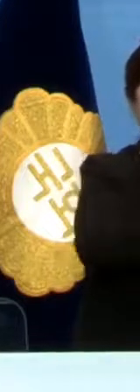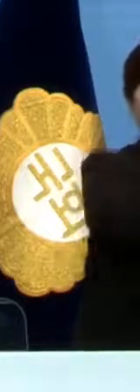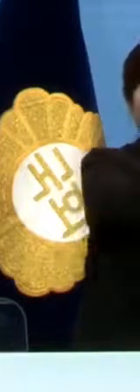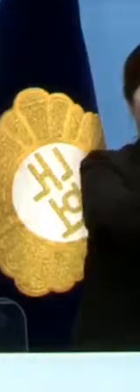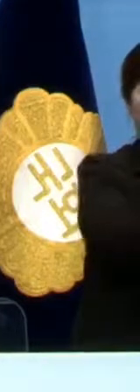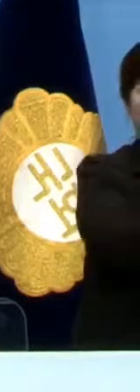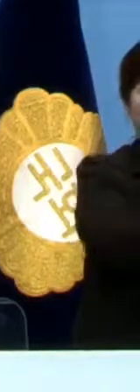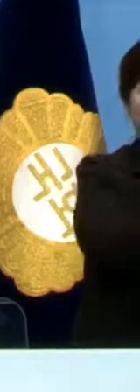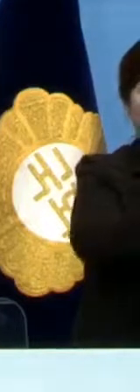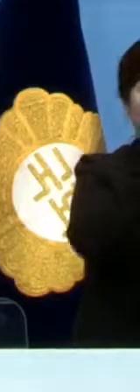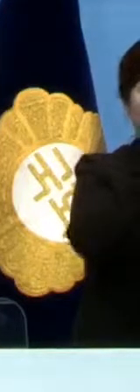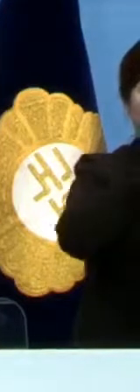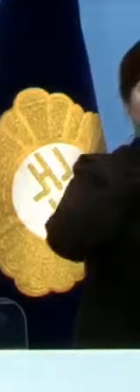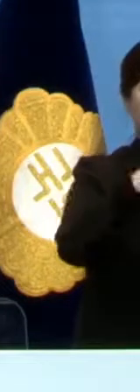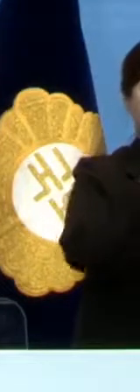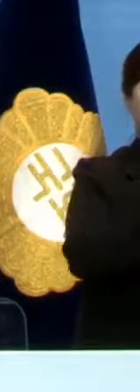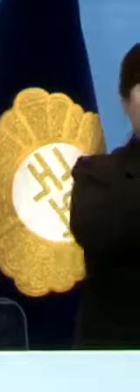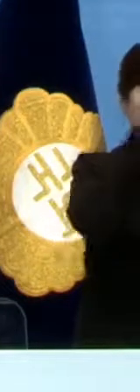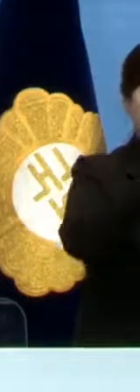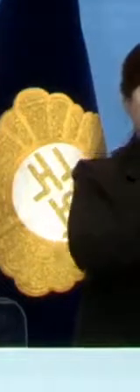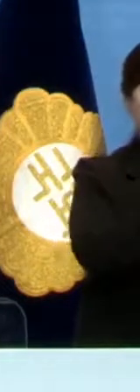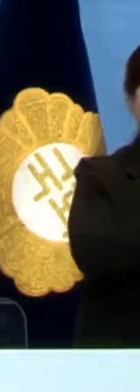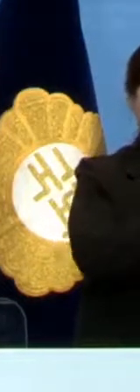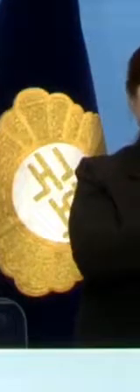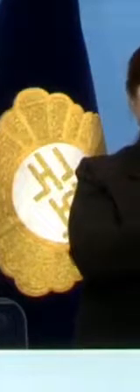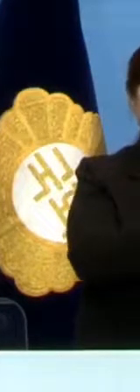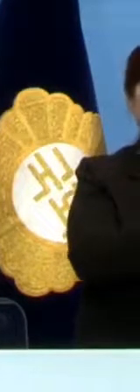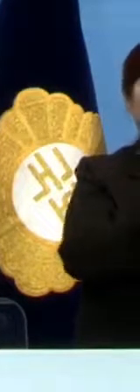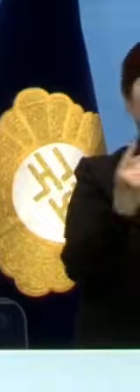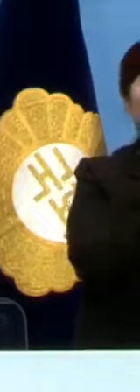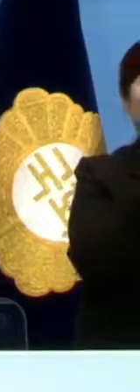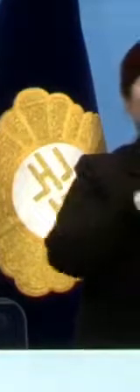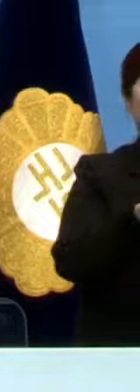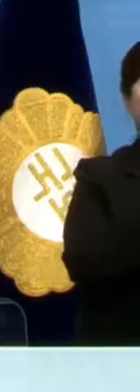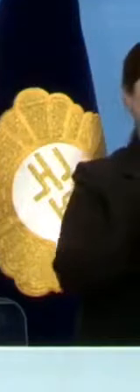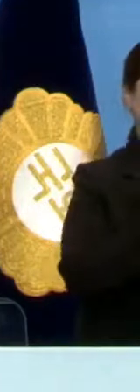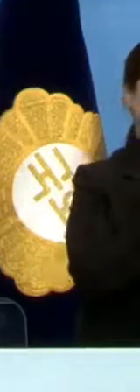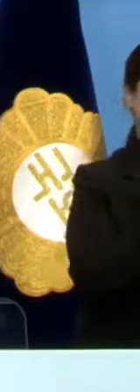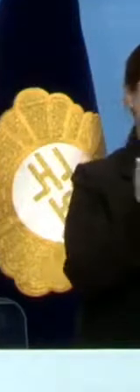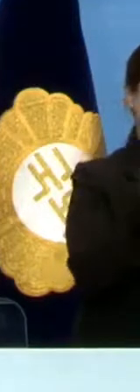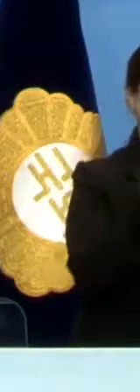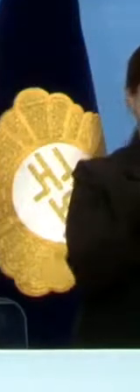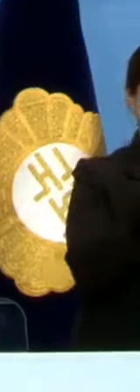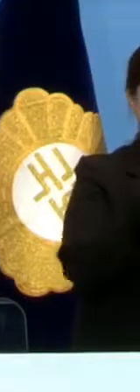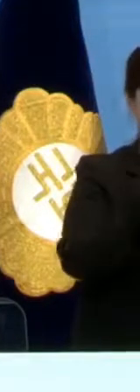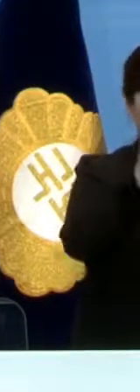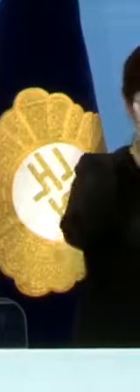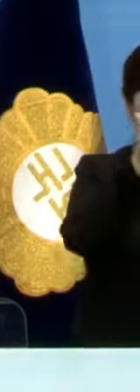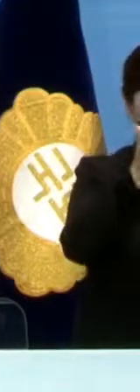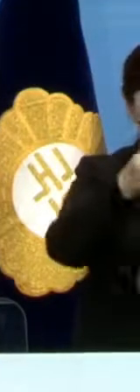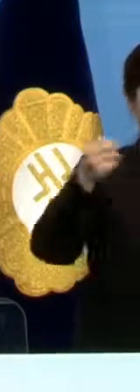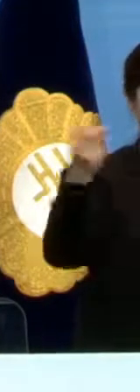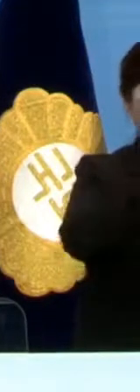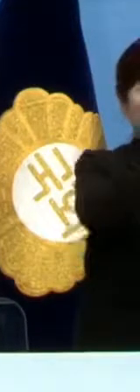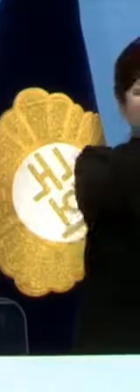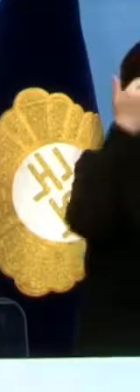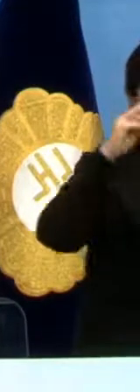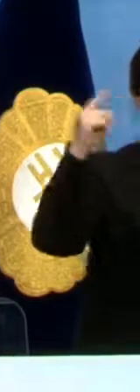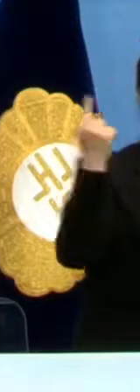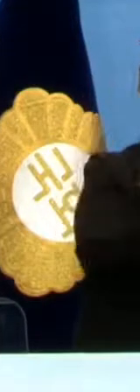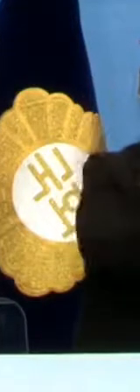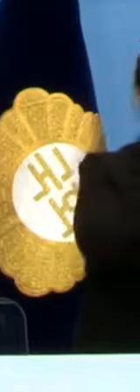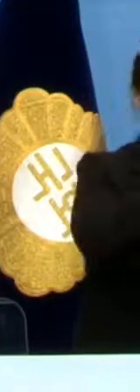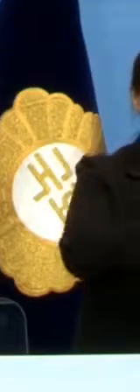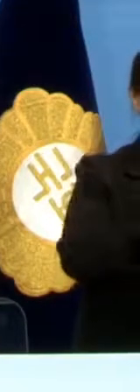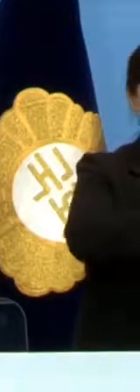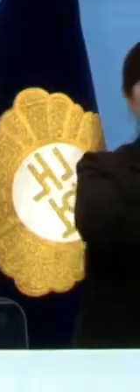이런 정책적인 또 예산적인 또 제도 개선적인 이런 뒷받침을 통해 우리 부산시가 다시 청년들이 돌아가고 싶은